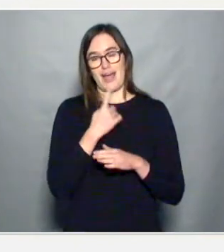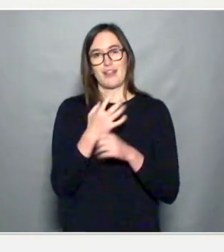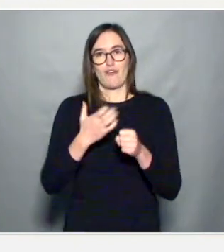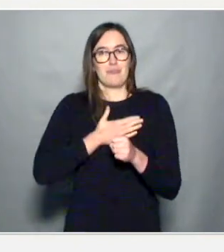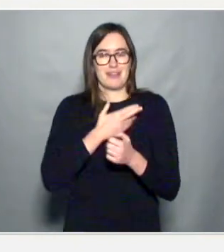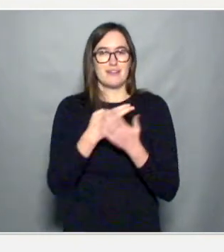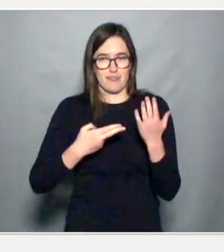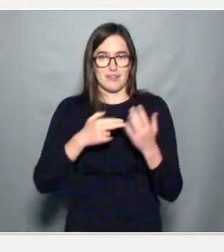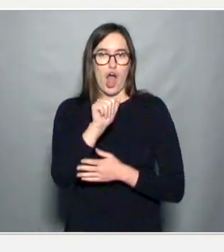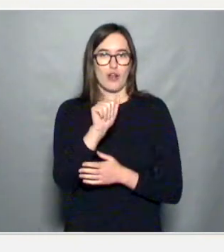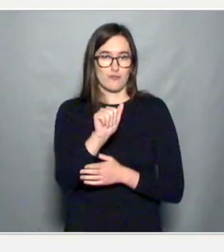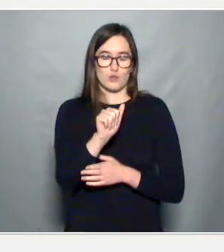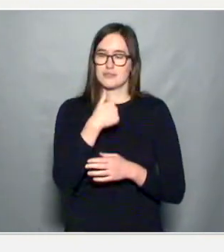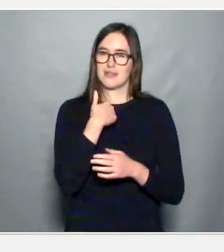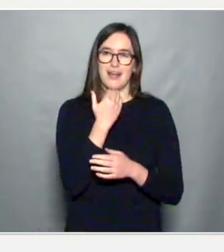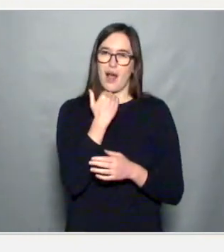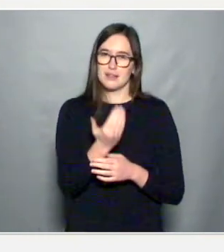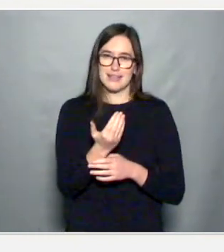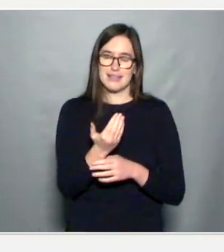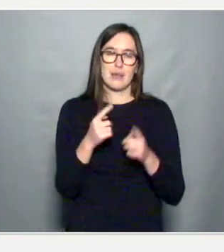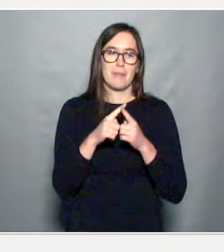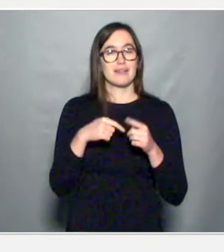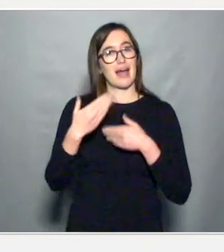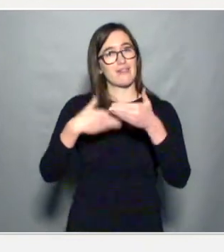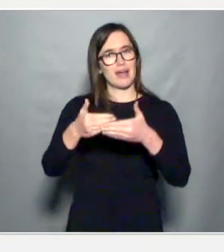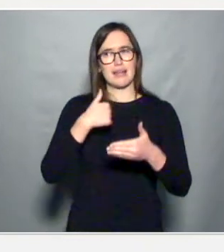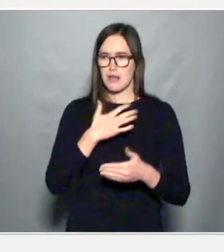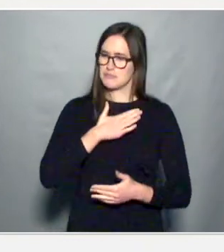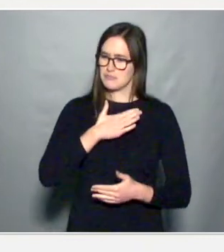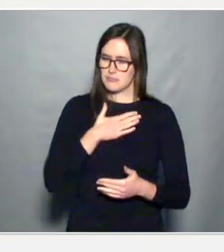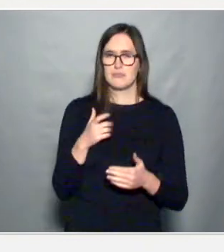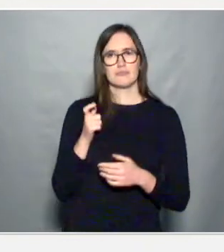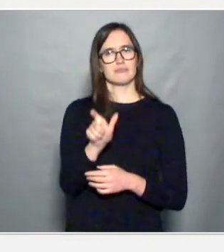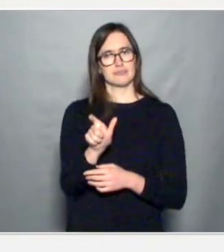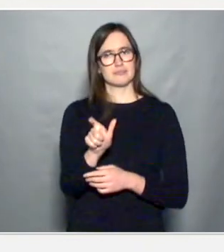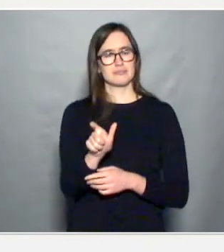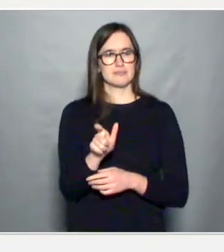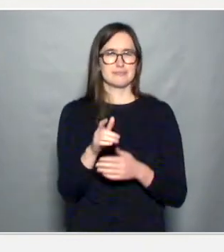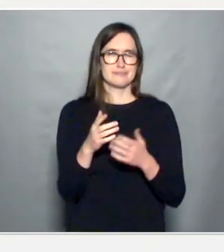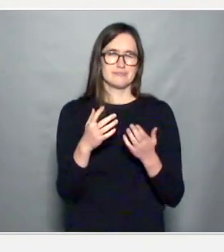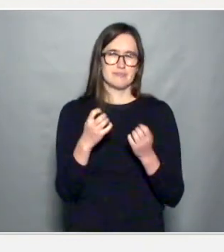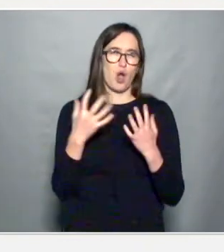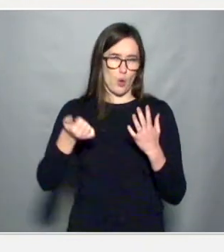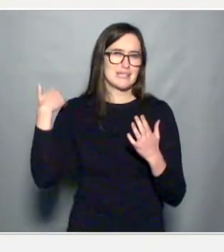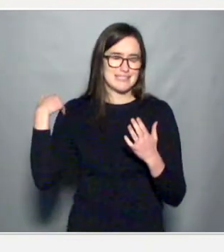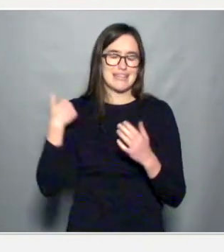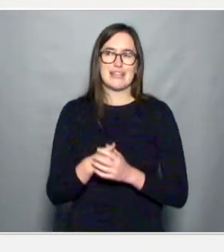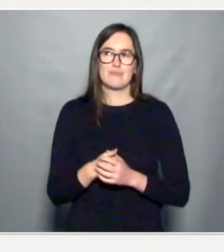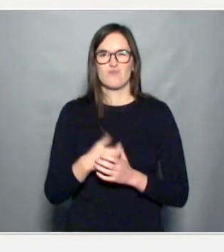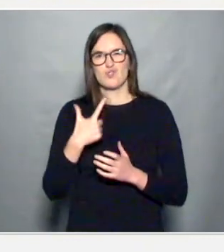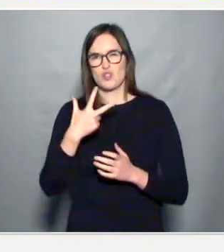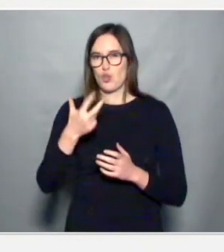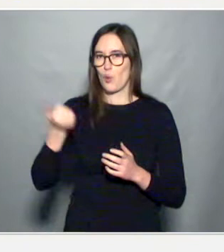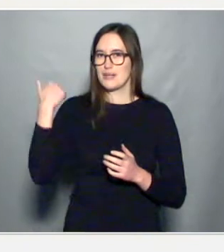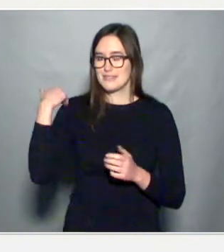namn är Alfons. Jag har inte alltid hetat det, utan jag fick för mig att jag ville heta Alfons för ganska många år sedan sådär.